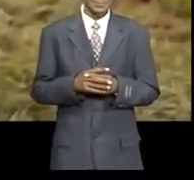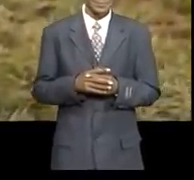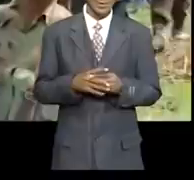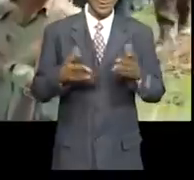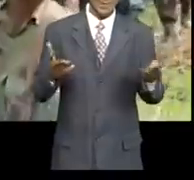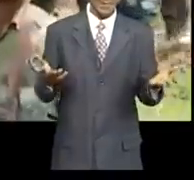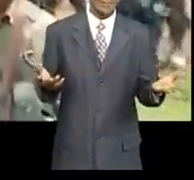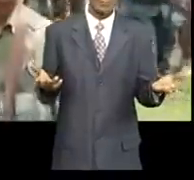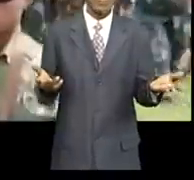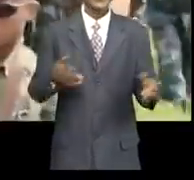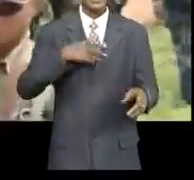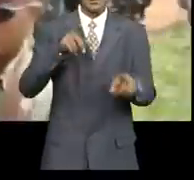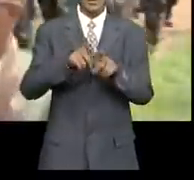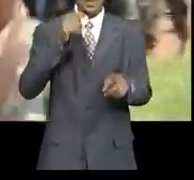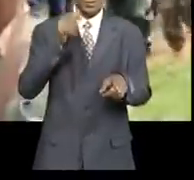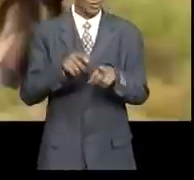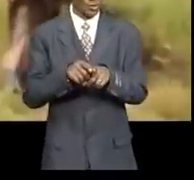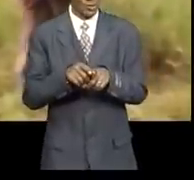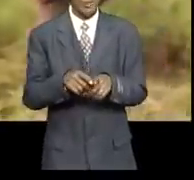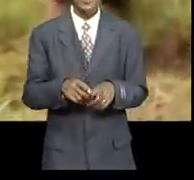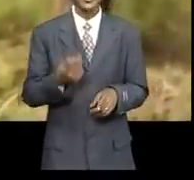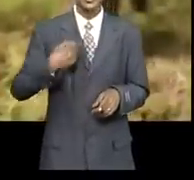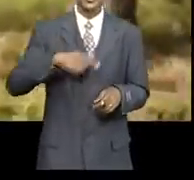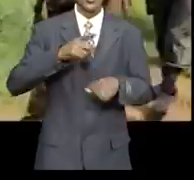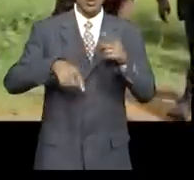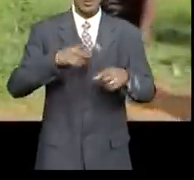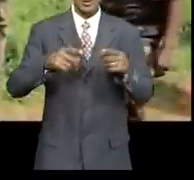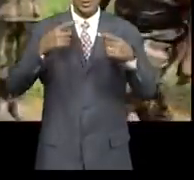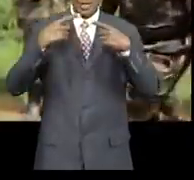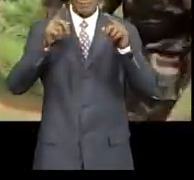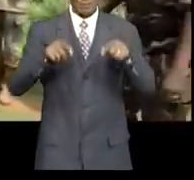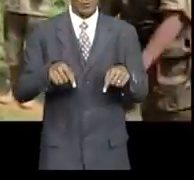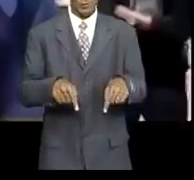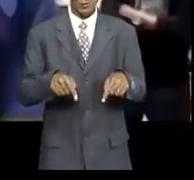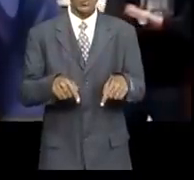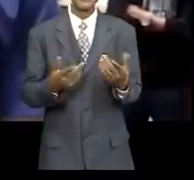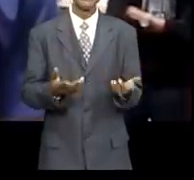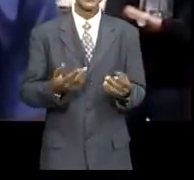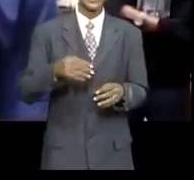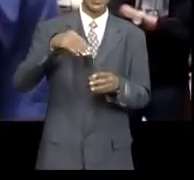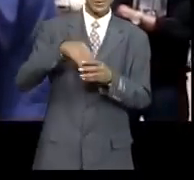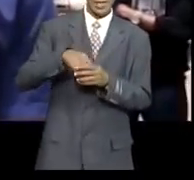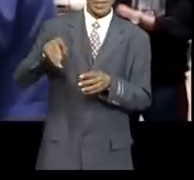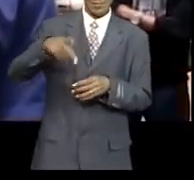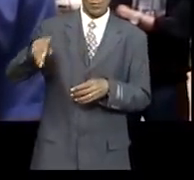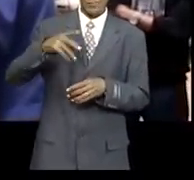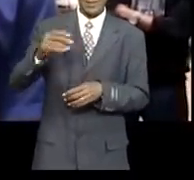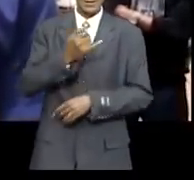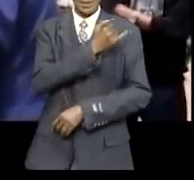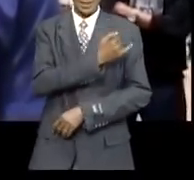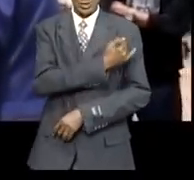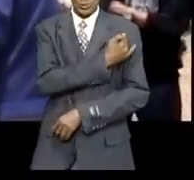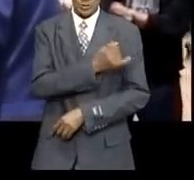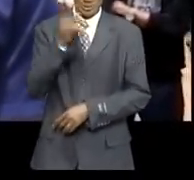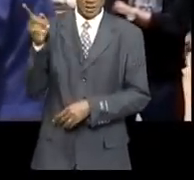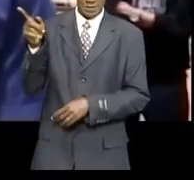cette initiative lève du gouverneur militaire de la province de l'Ituri. Tant la police de proximité, ainsi que